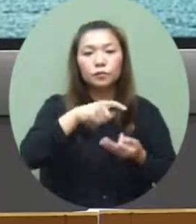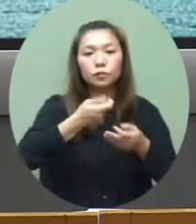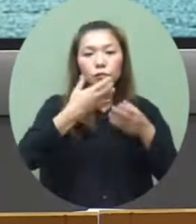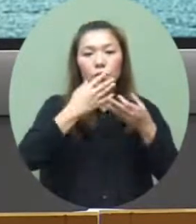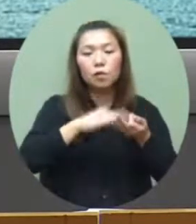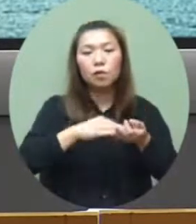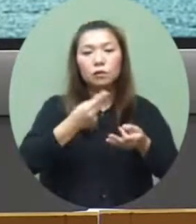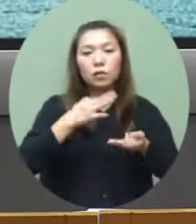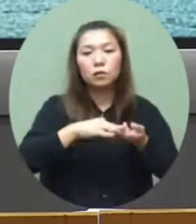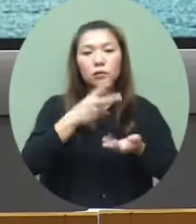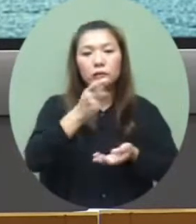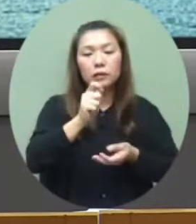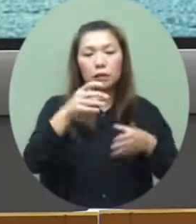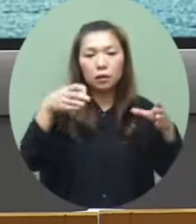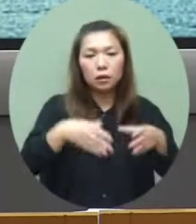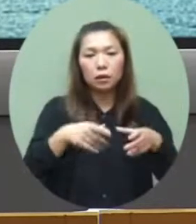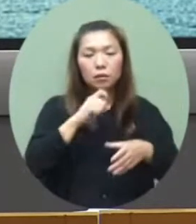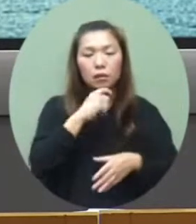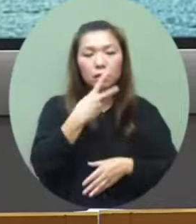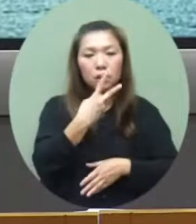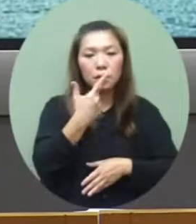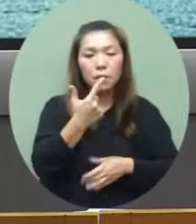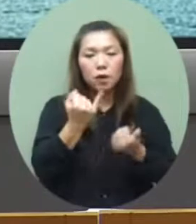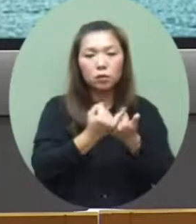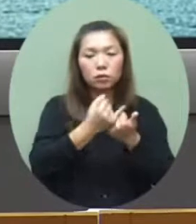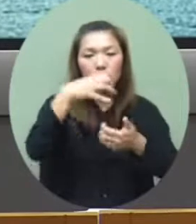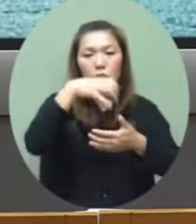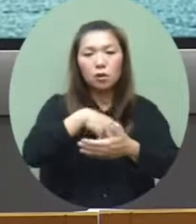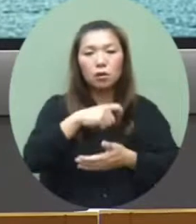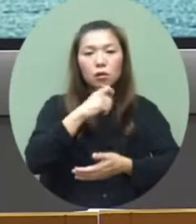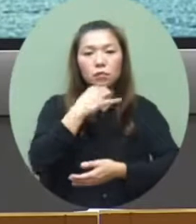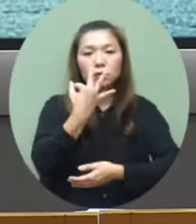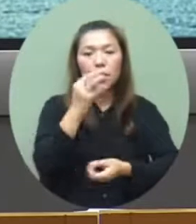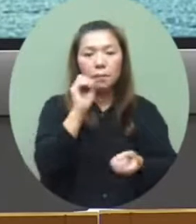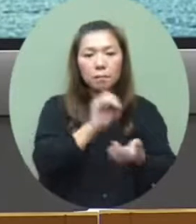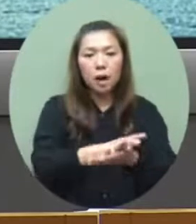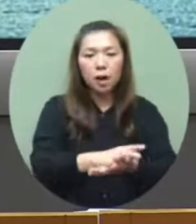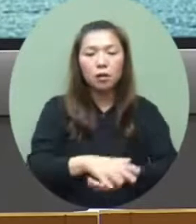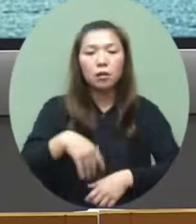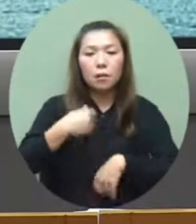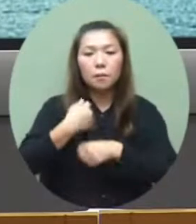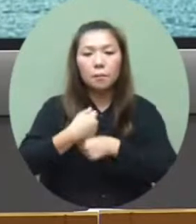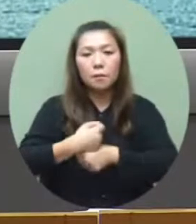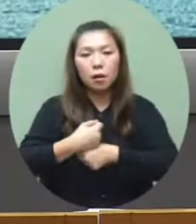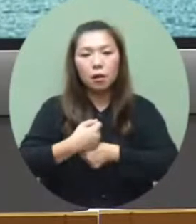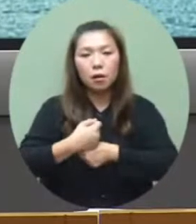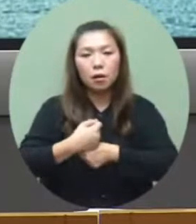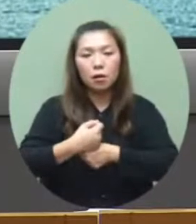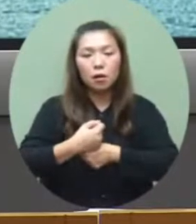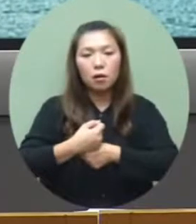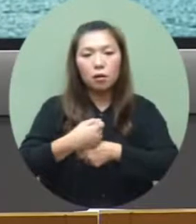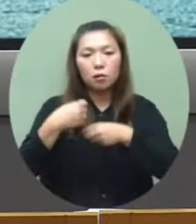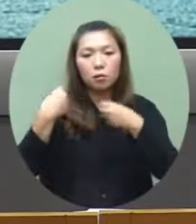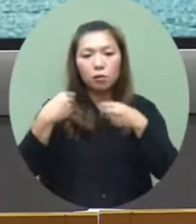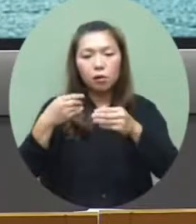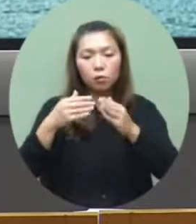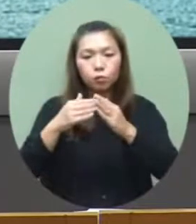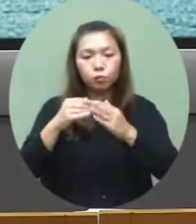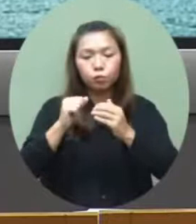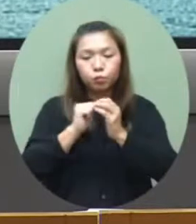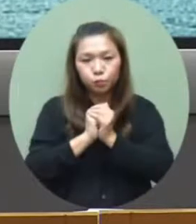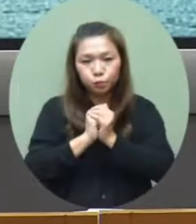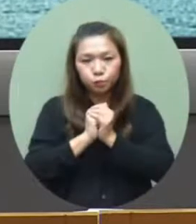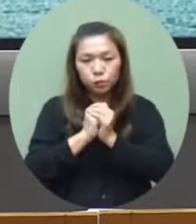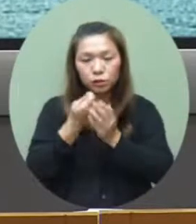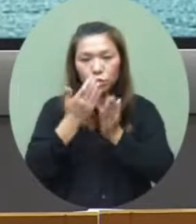元喜小學 is in Shatin, Class 2A, 28 students with 3 cases. 瑪利諾神